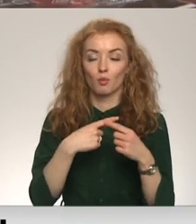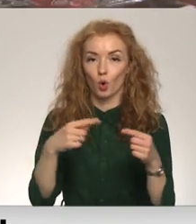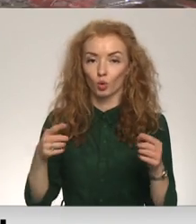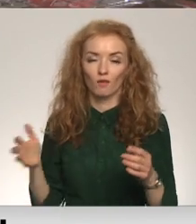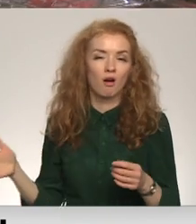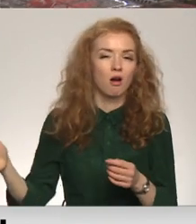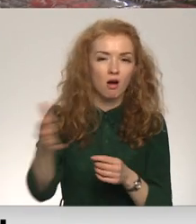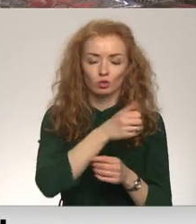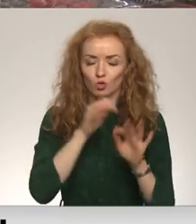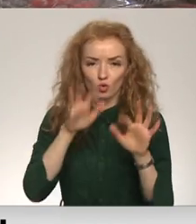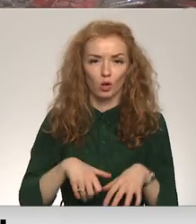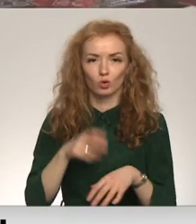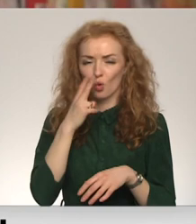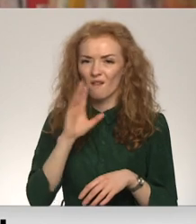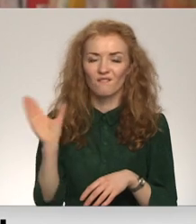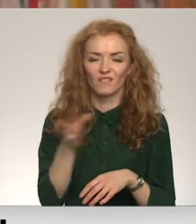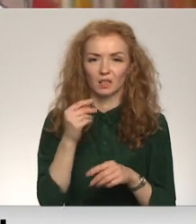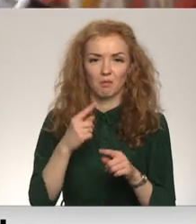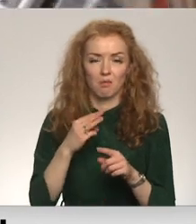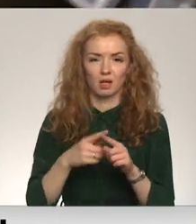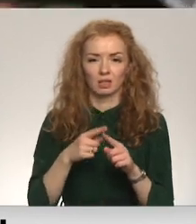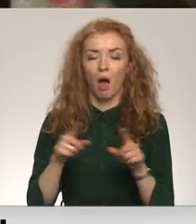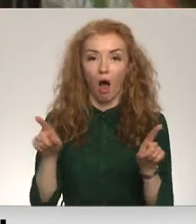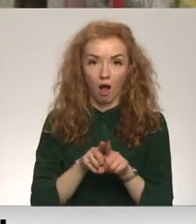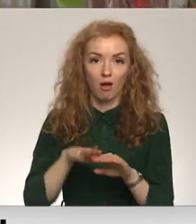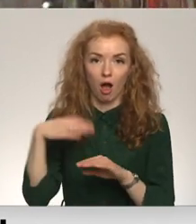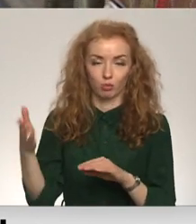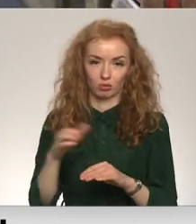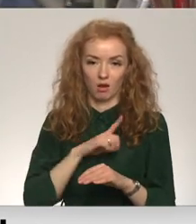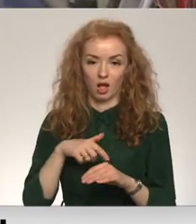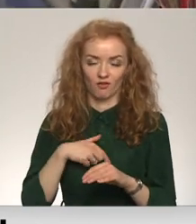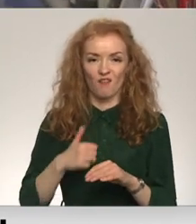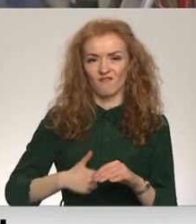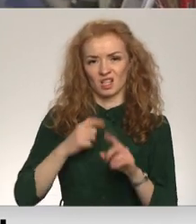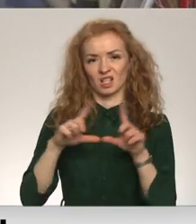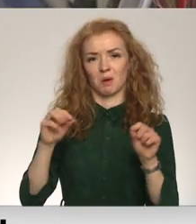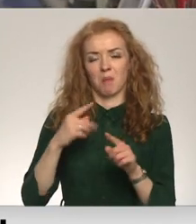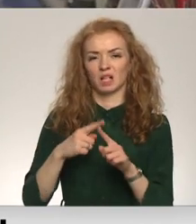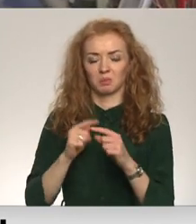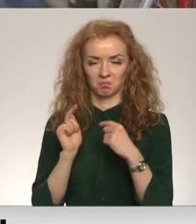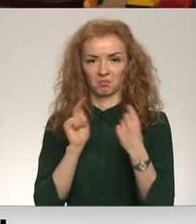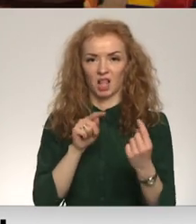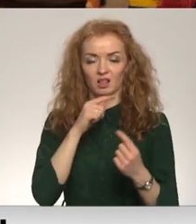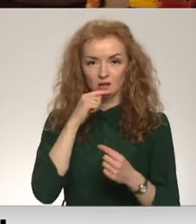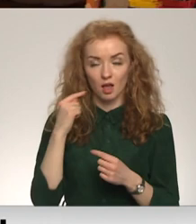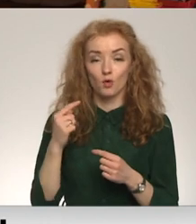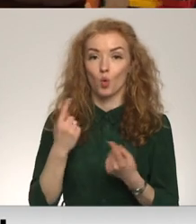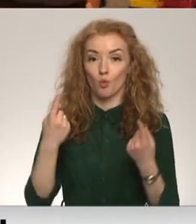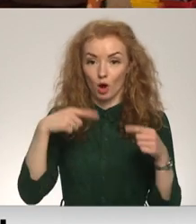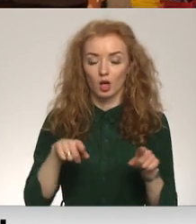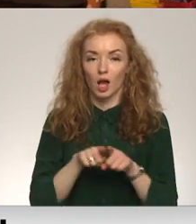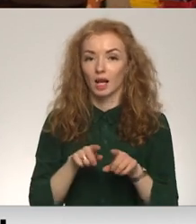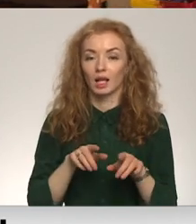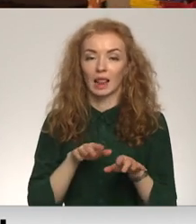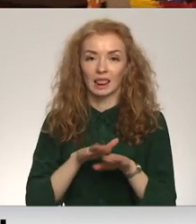Maksima veikalos, tajā skaitā ārpus Latvijas. Tādā veidā uzņēmums iebilst Krievijas agresijai pret Ukrainu. Tāpat šobrīd rīkojas arī